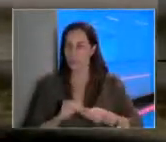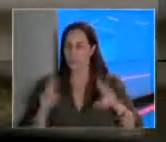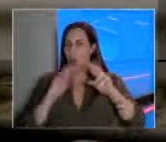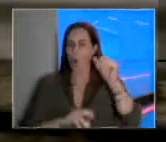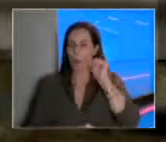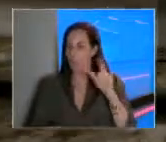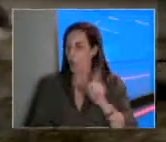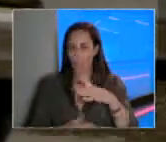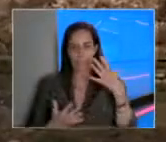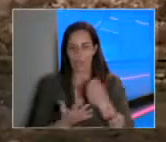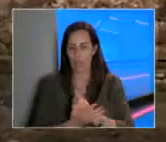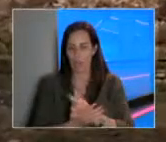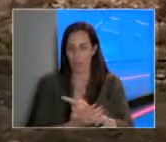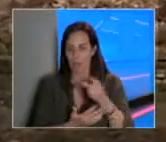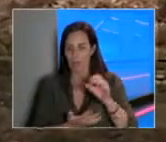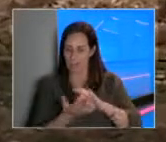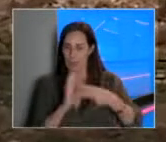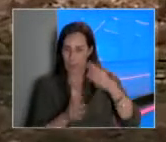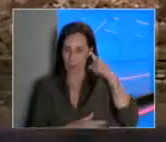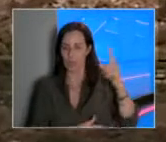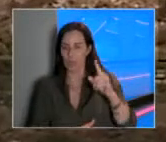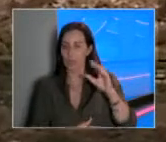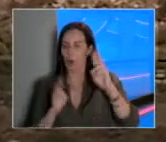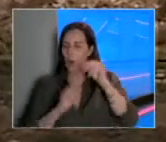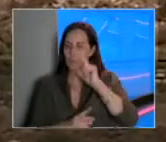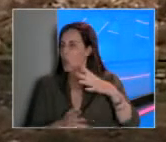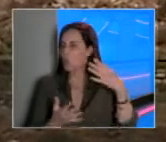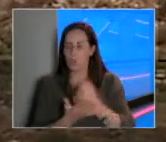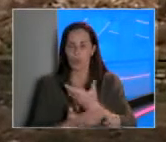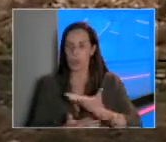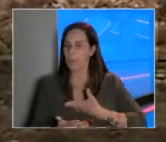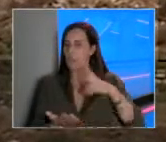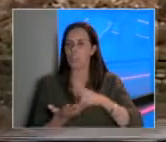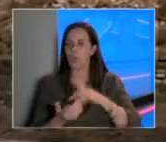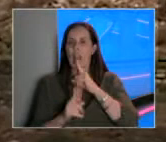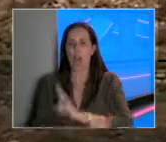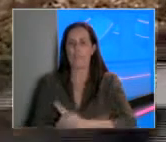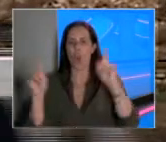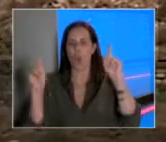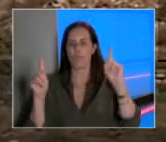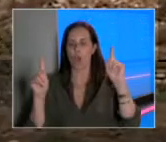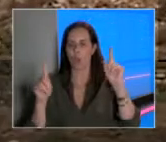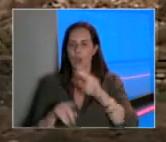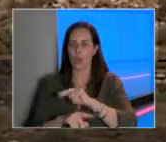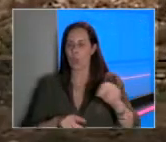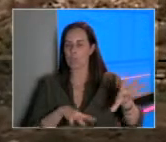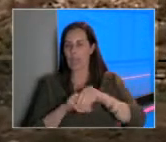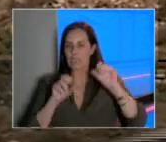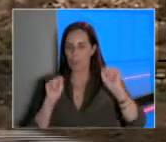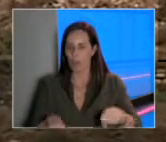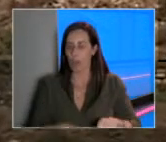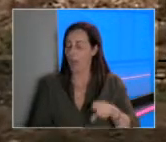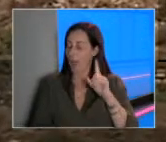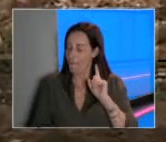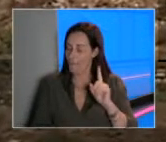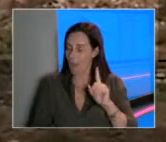כחול לבן לא הצליחו, אתה כתב פוליטי, אתה יודע, כחול לבן לא הצליחו לקבל זכות וטו על נושא הסיפוח,